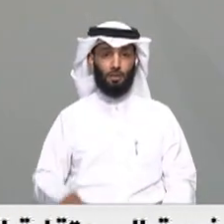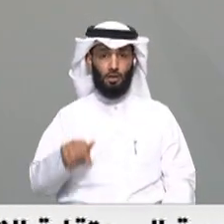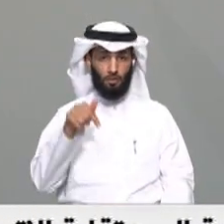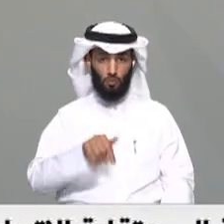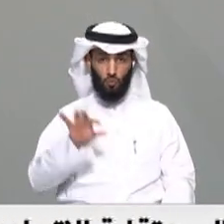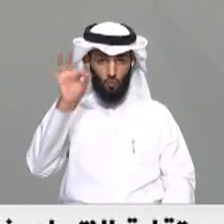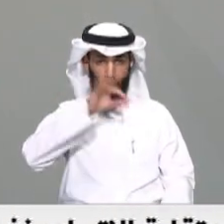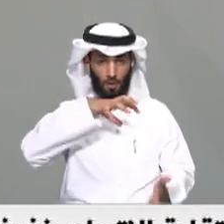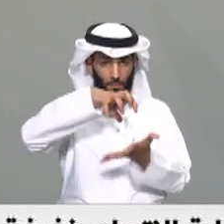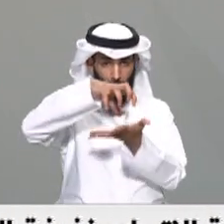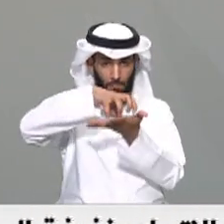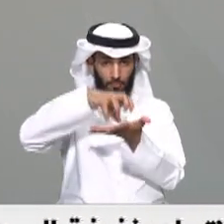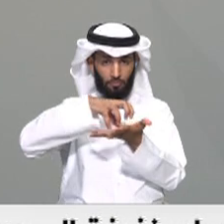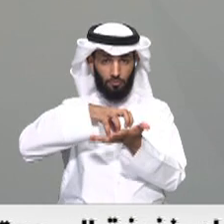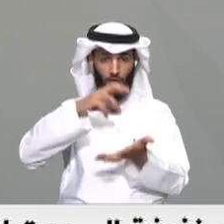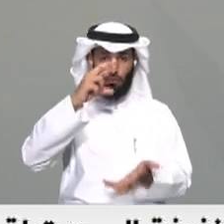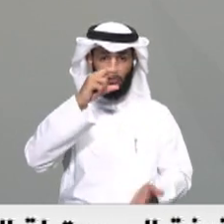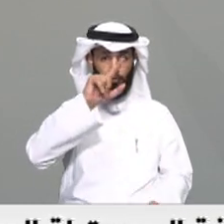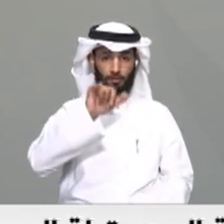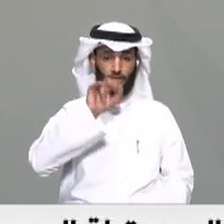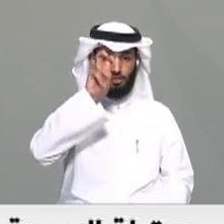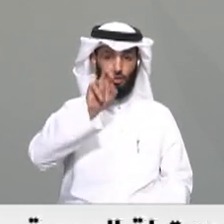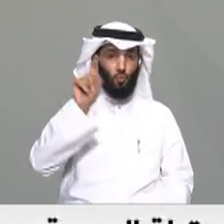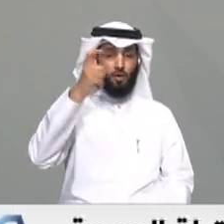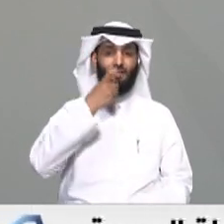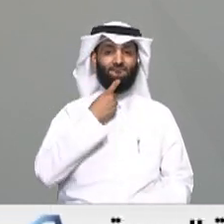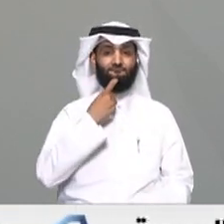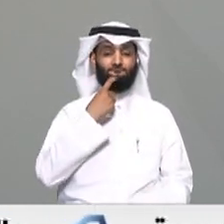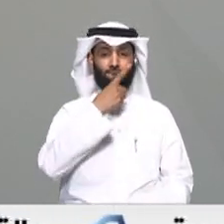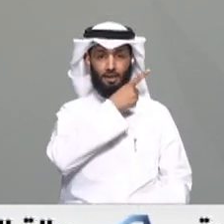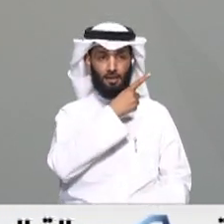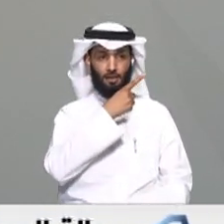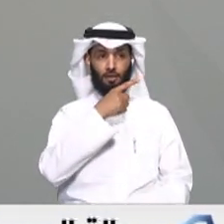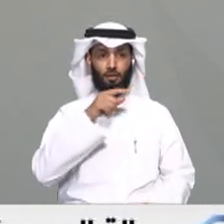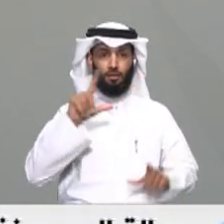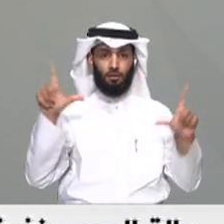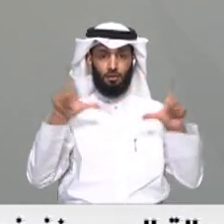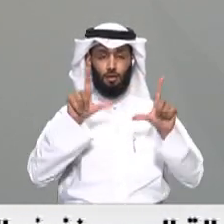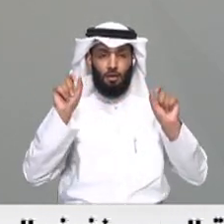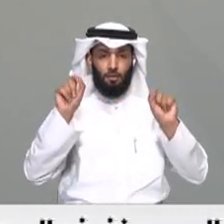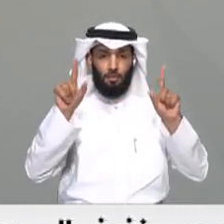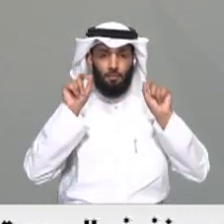الدولية للطاقة الذرية في فيينا، عبد الرحمن شوشاري، قناة الأخبار.